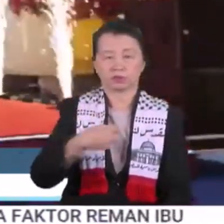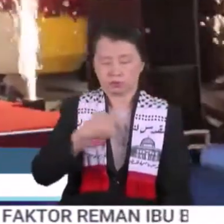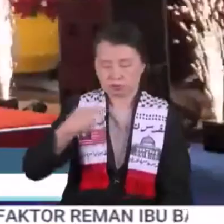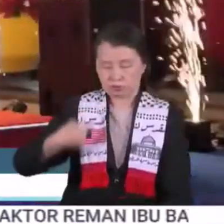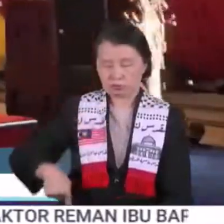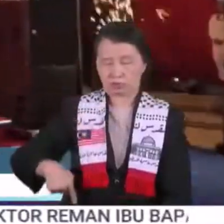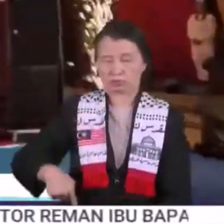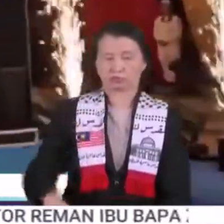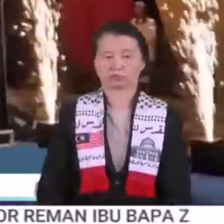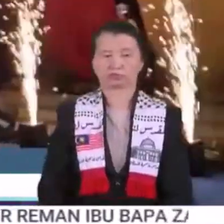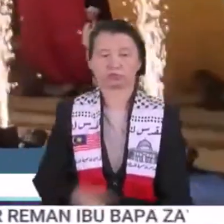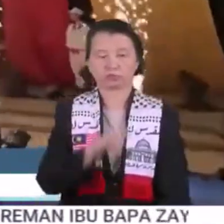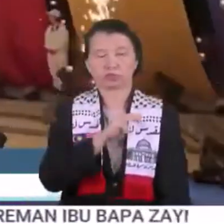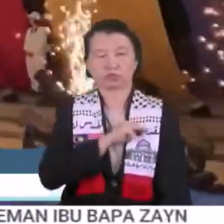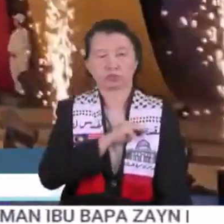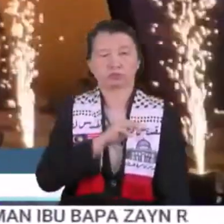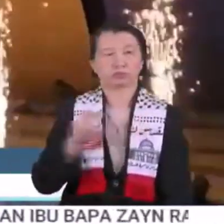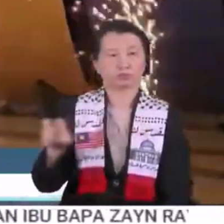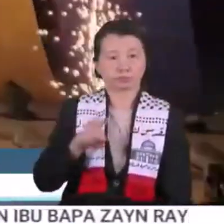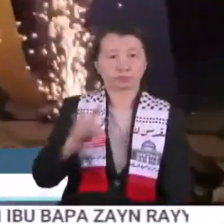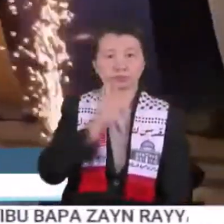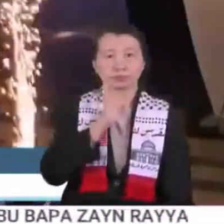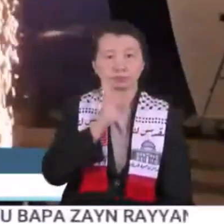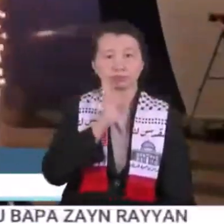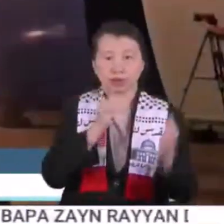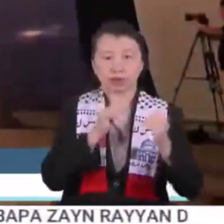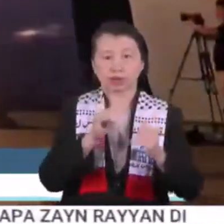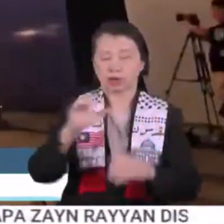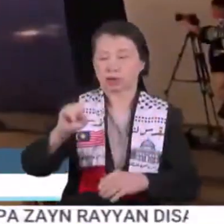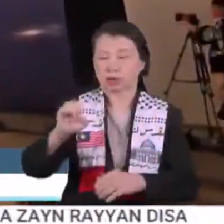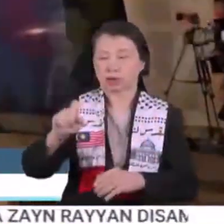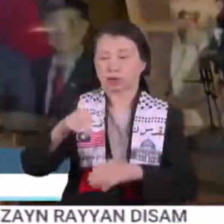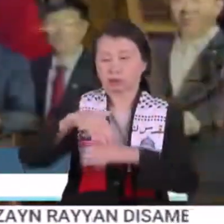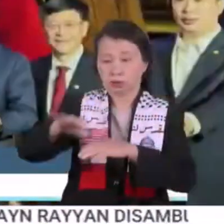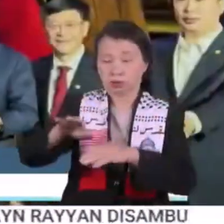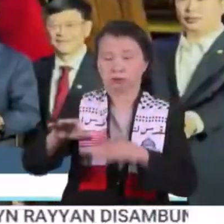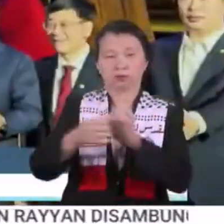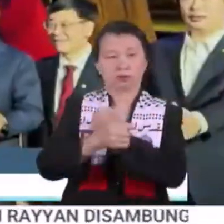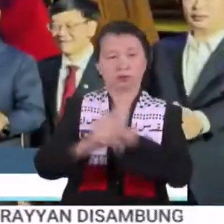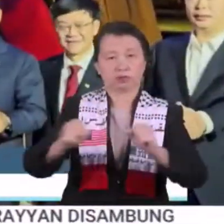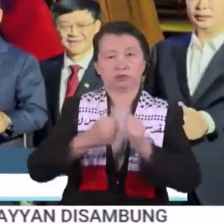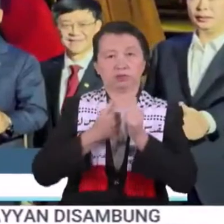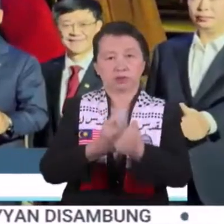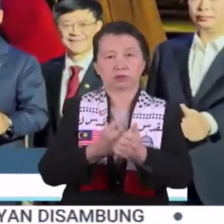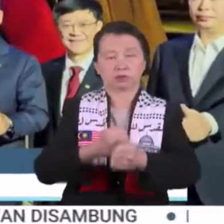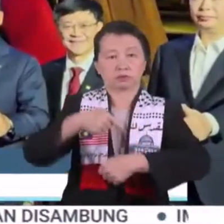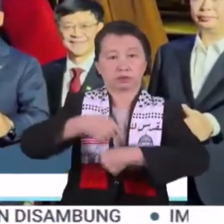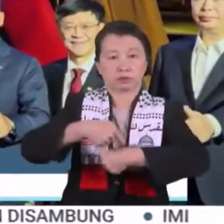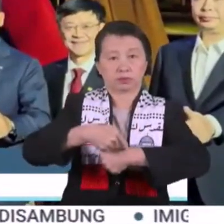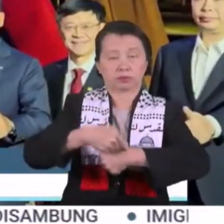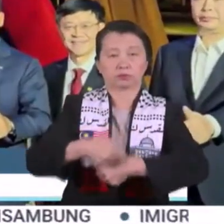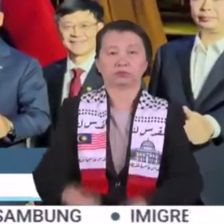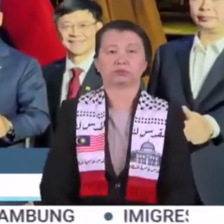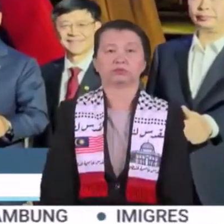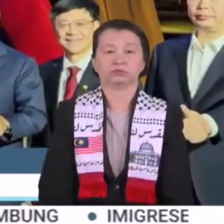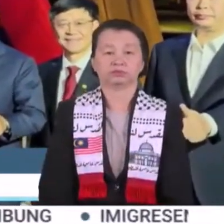Menteri Pengangkutan Anthony Lok berharap set seterusnya dapat dihantar dan disiapkan mengikut waktu.